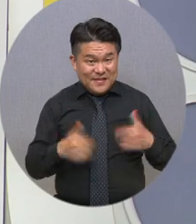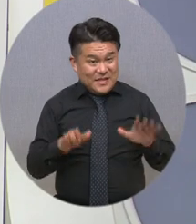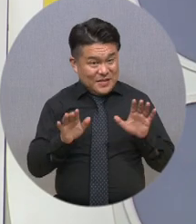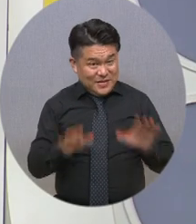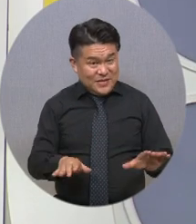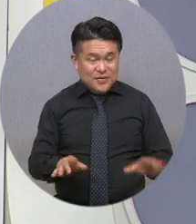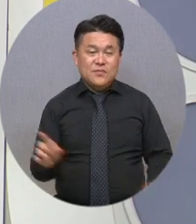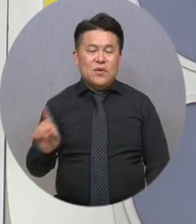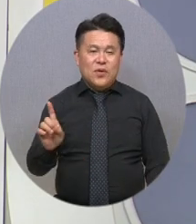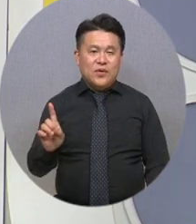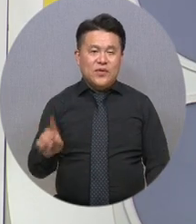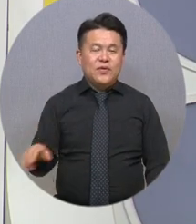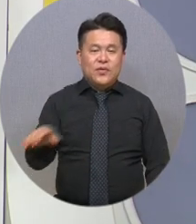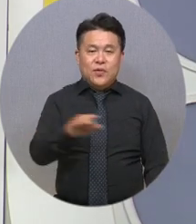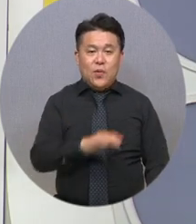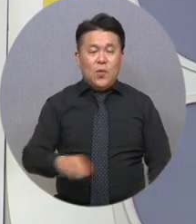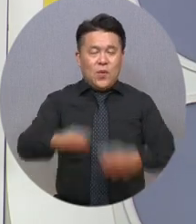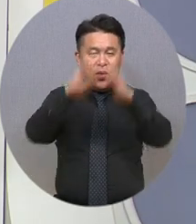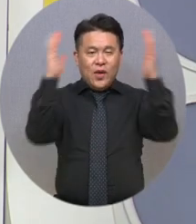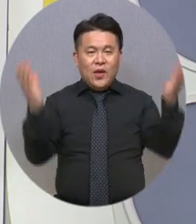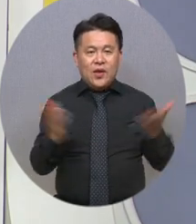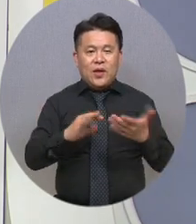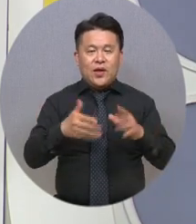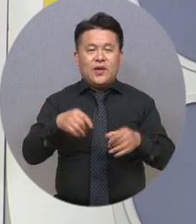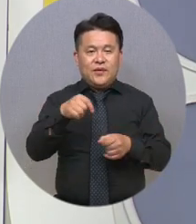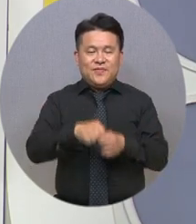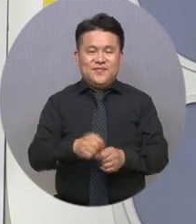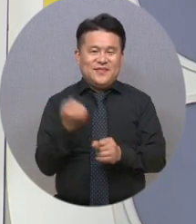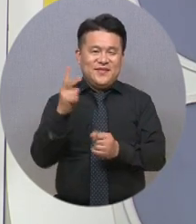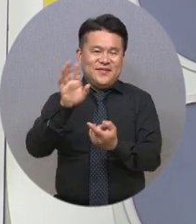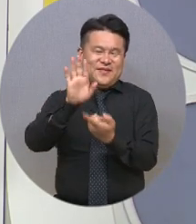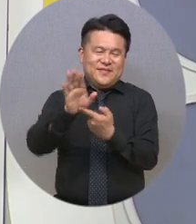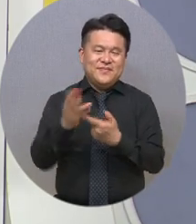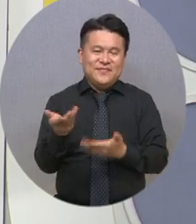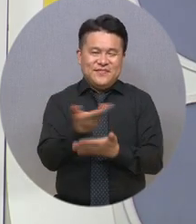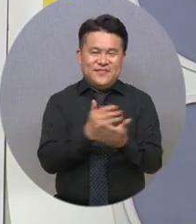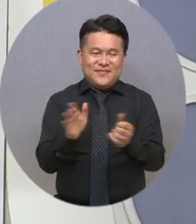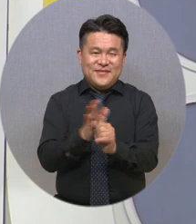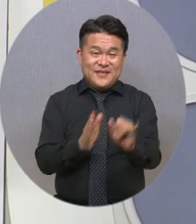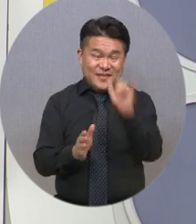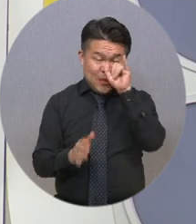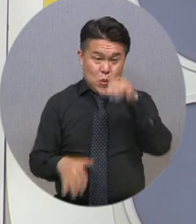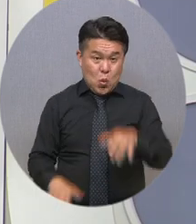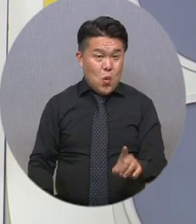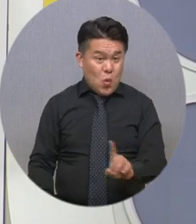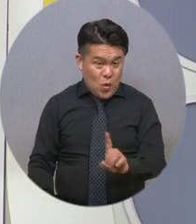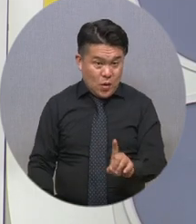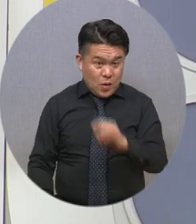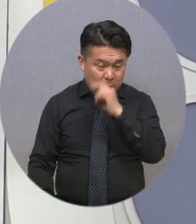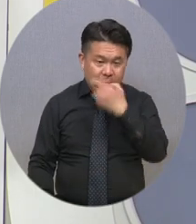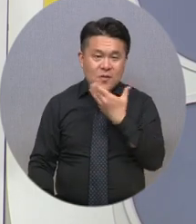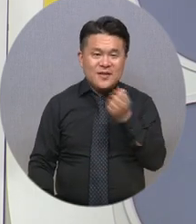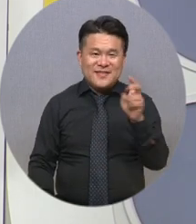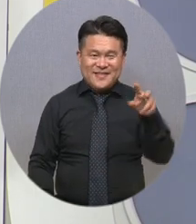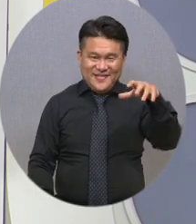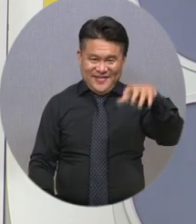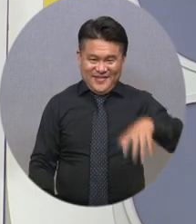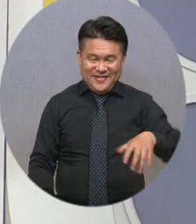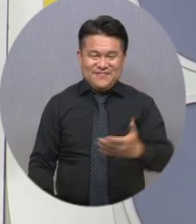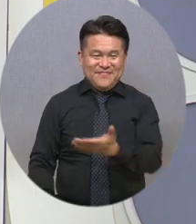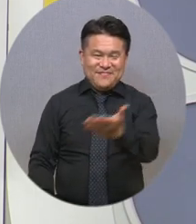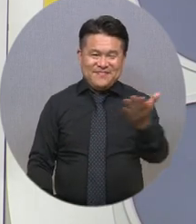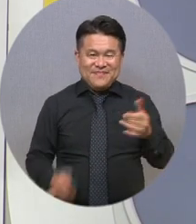이렇게 우리 모두가 행복한 세상을 위한 방송, 그리고 나눔과 배려가 살아 숨쉬는 이곳 복지TV